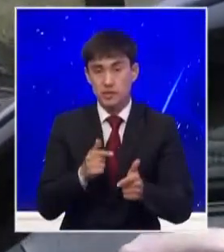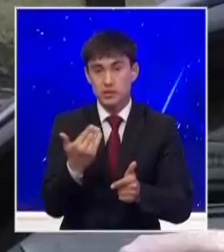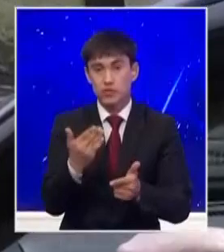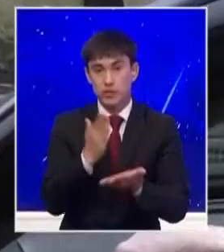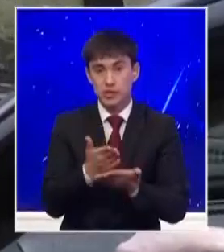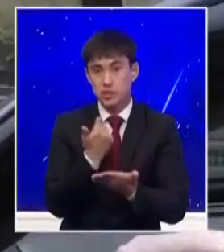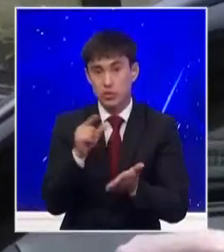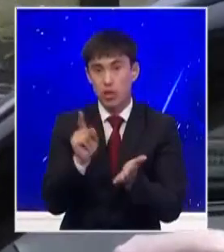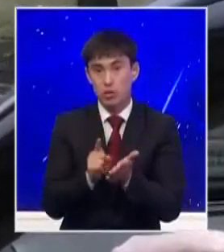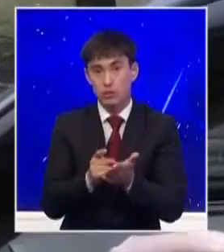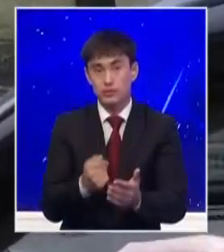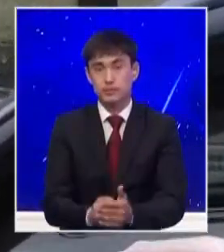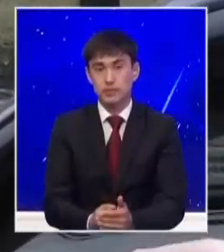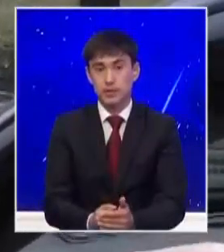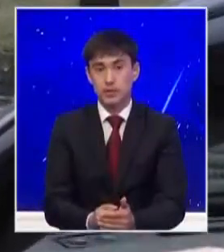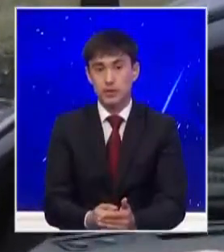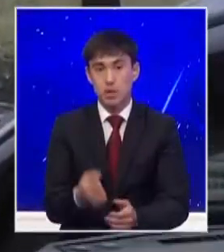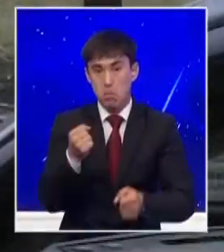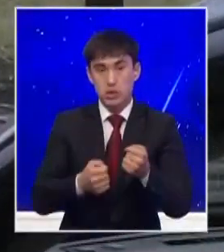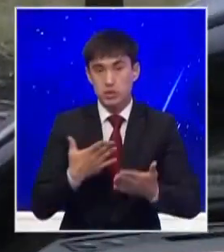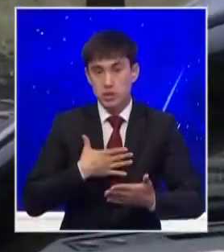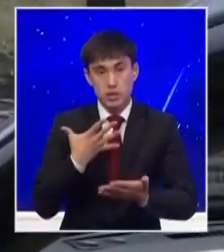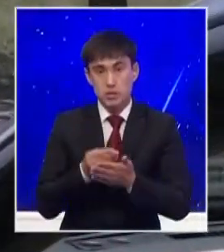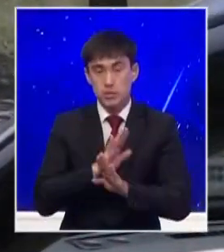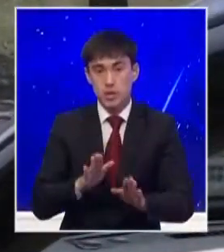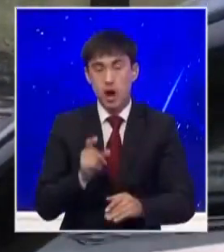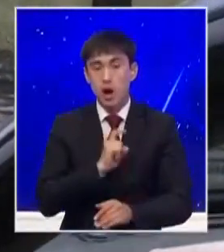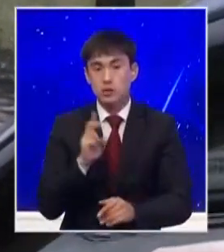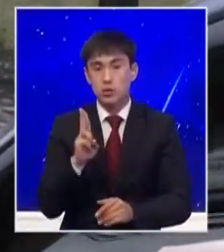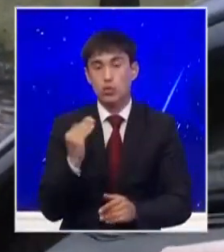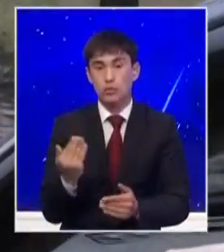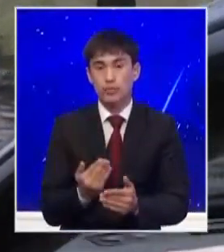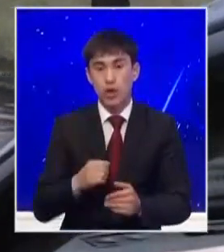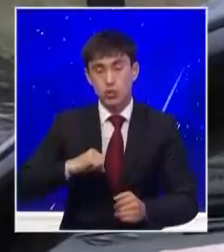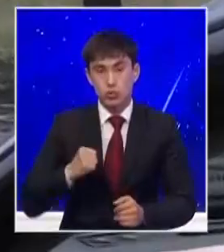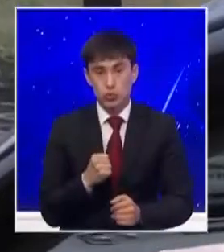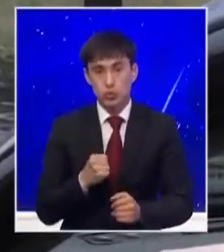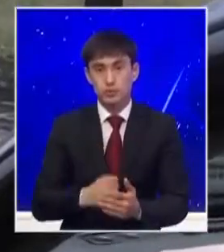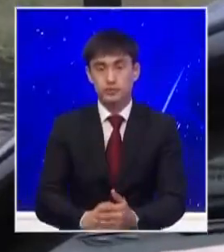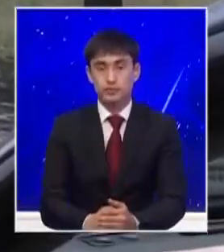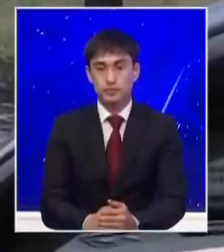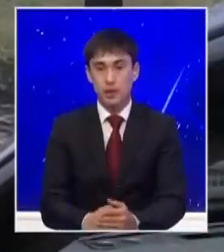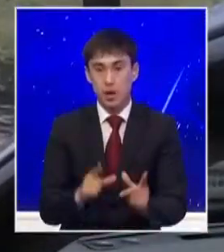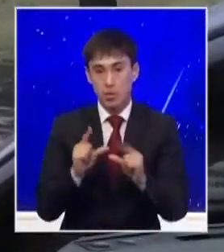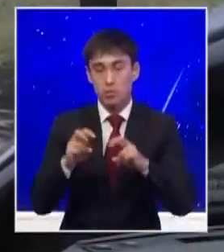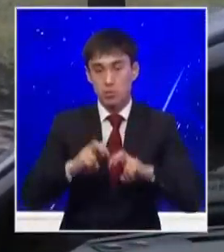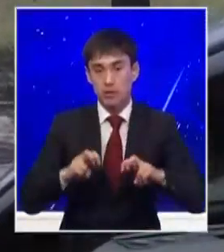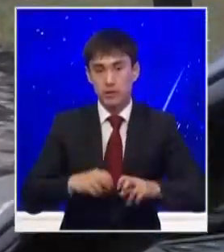есть, нету. Оплатили? Нет, машина не на мне. А хозяин кто? А друг. Друга? Пойдемте